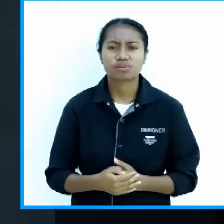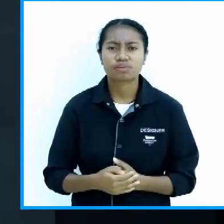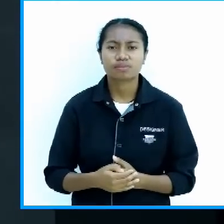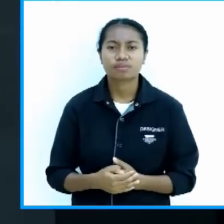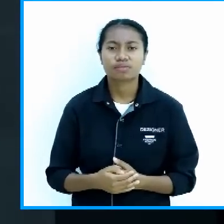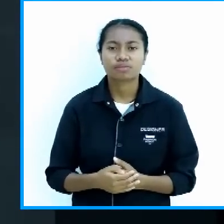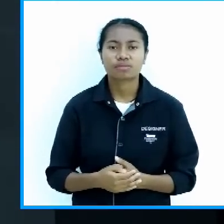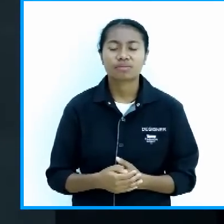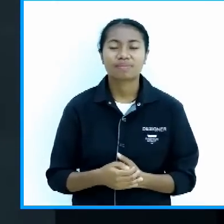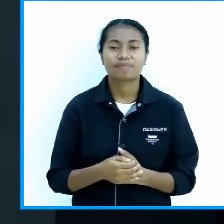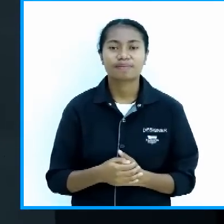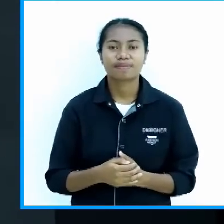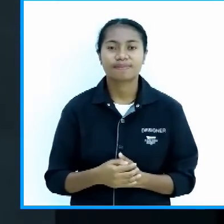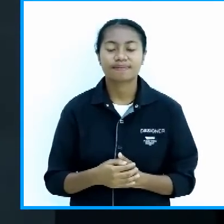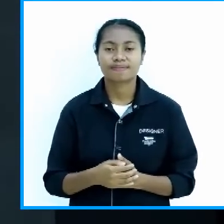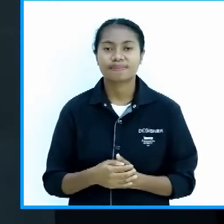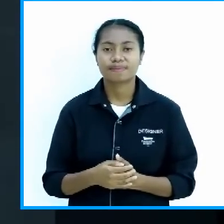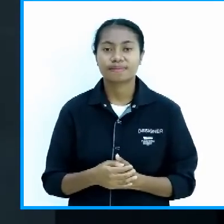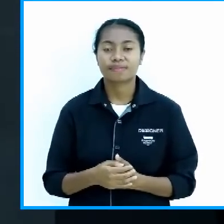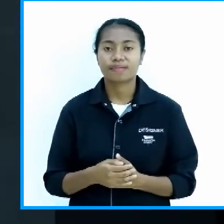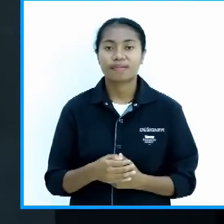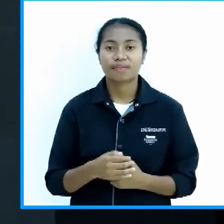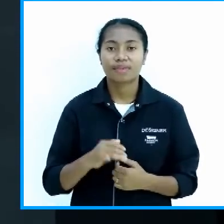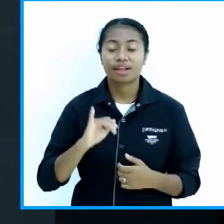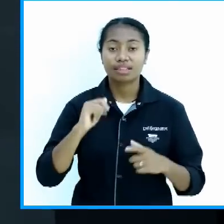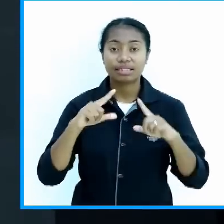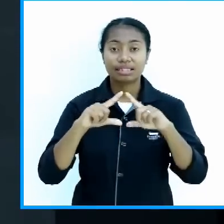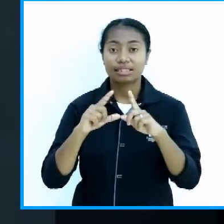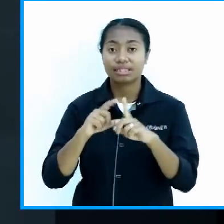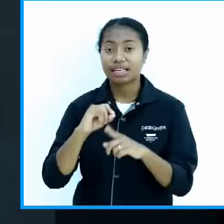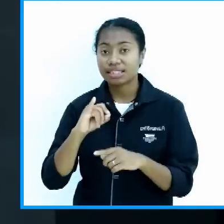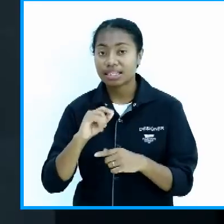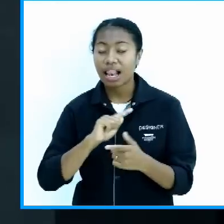Nah kesimpulannya apa? Jadi